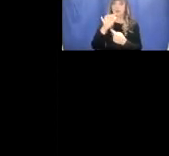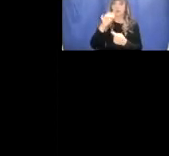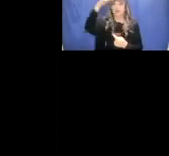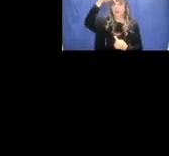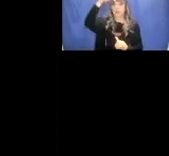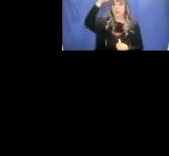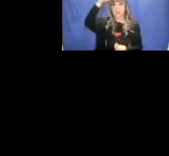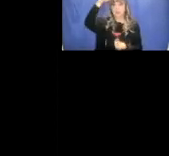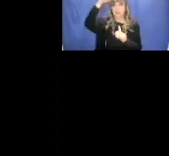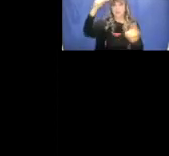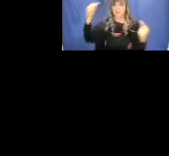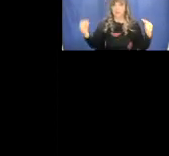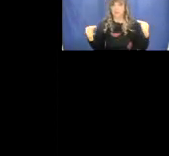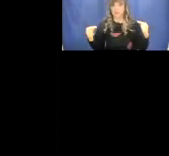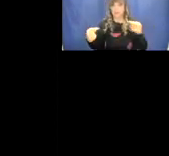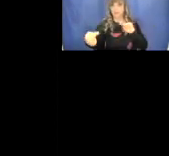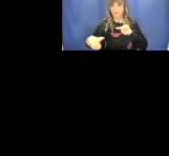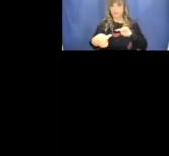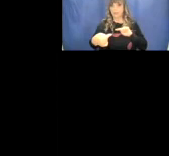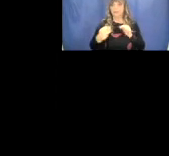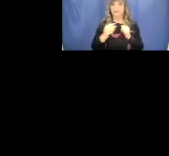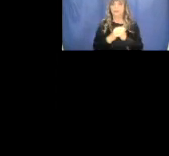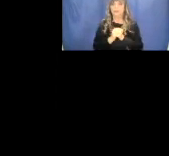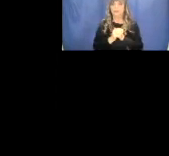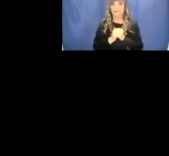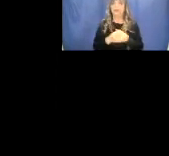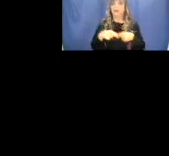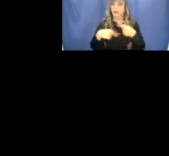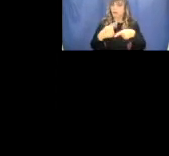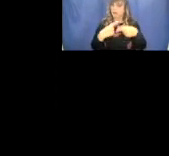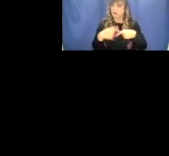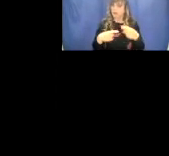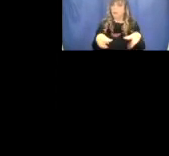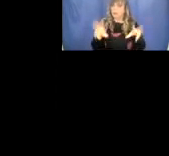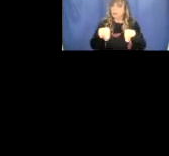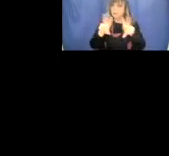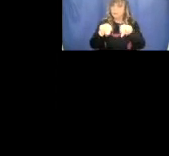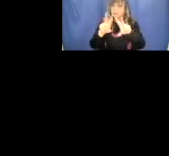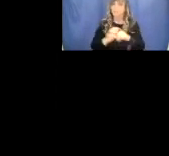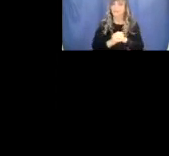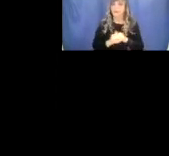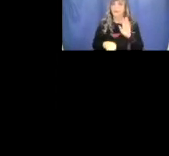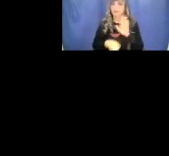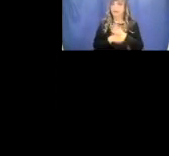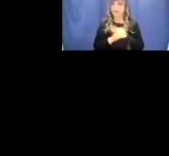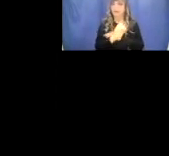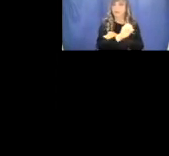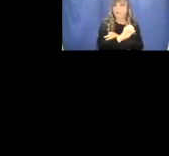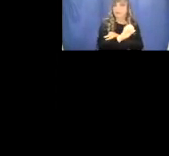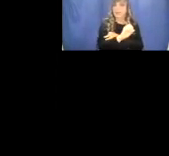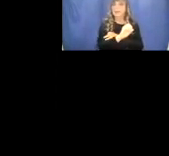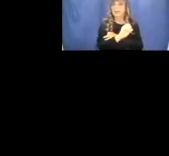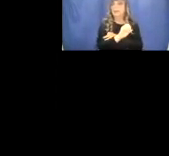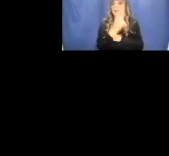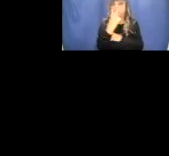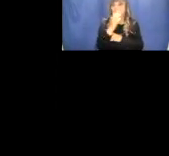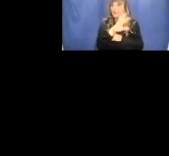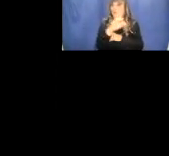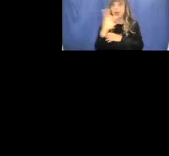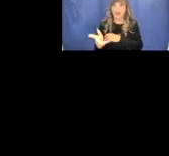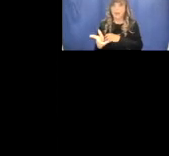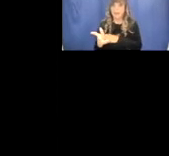ripetere la questa procedura e di ripeterla dall 8 euro magari si trova a qualche altra cosa di